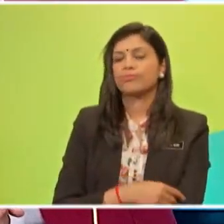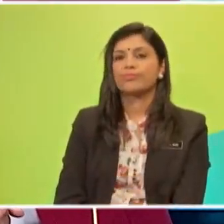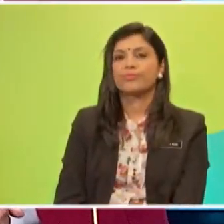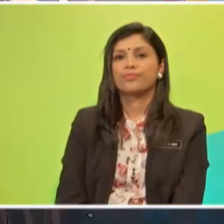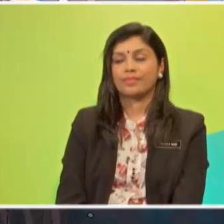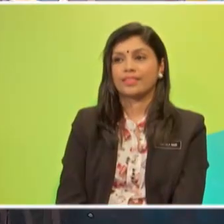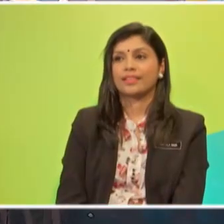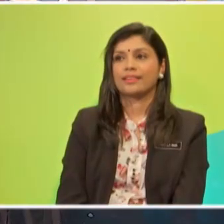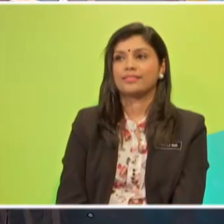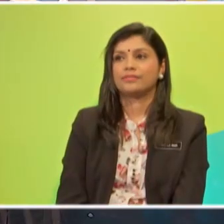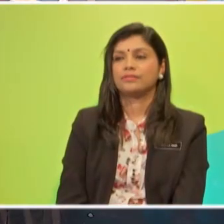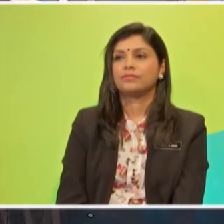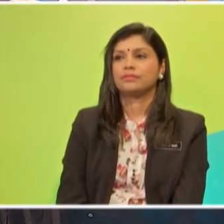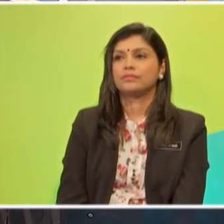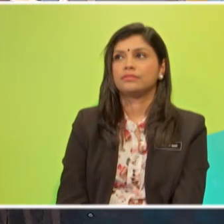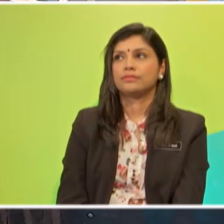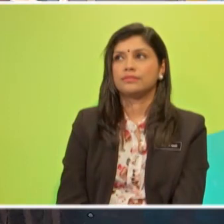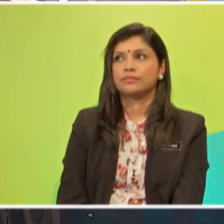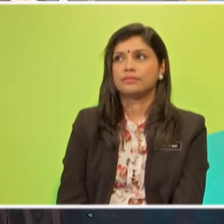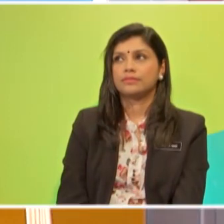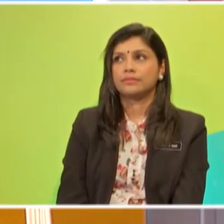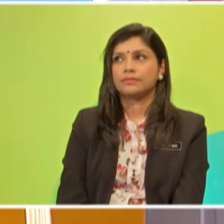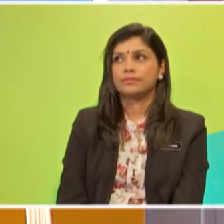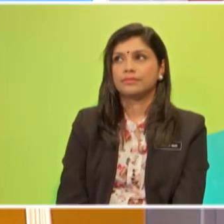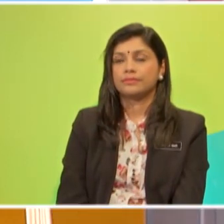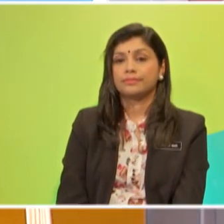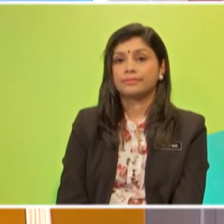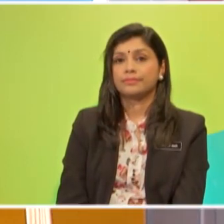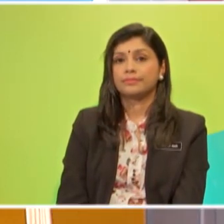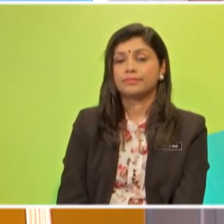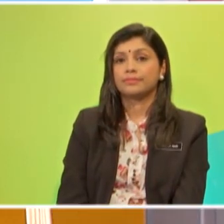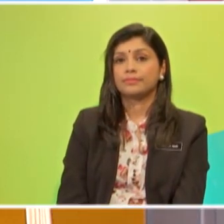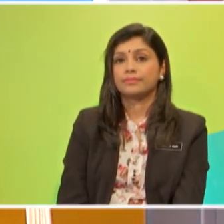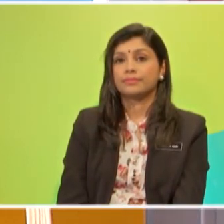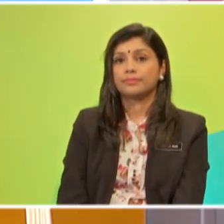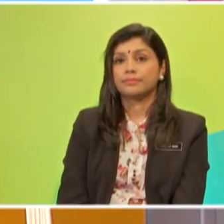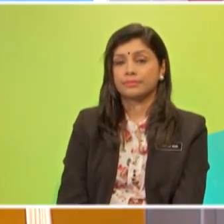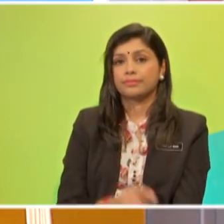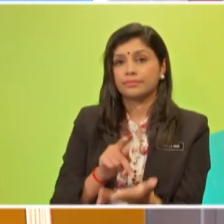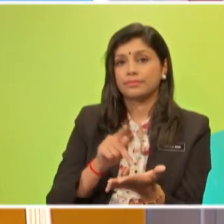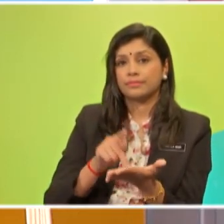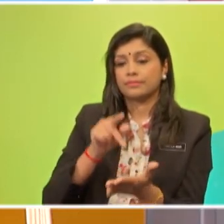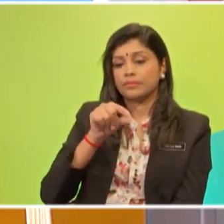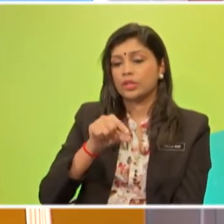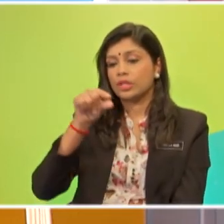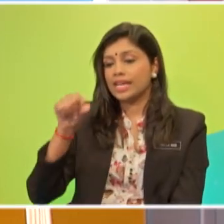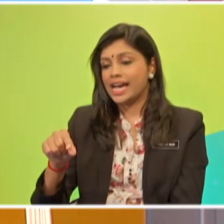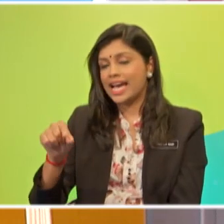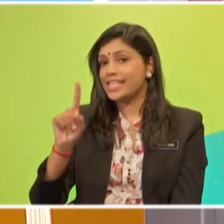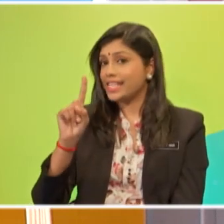1. Okey, jom kita nak gerakkan dam ni. Kita kira sama-sama. Okey.